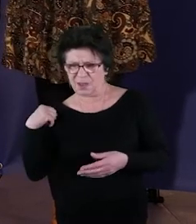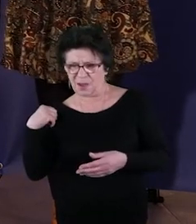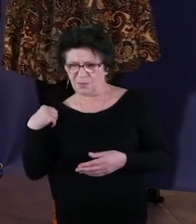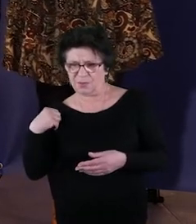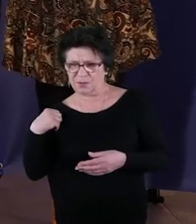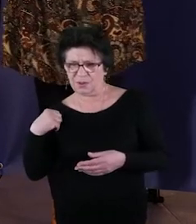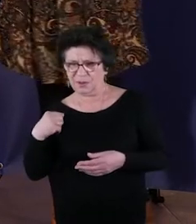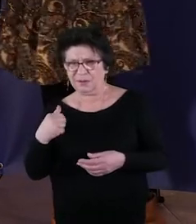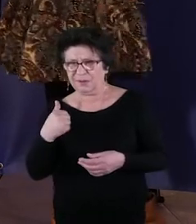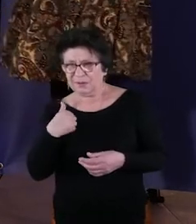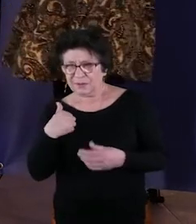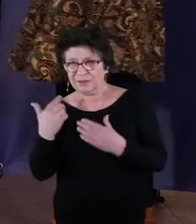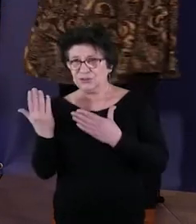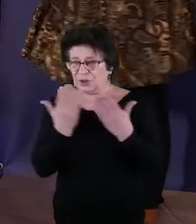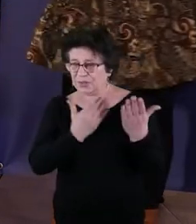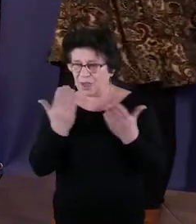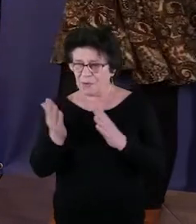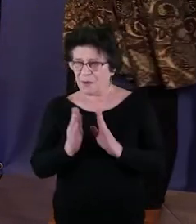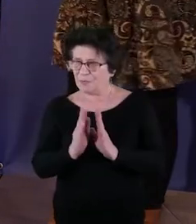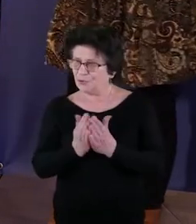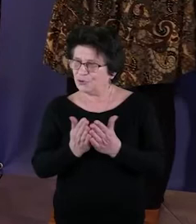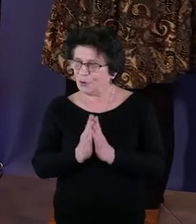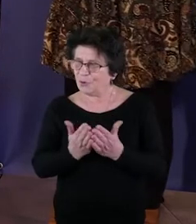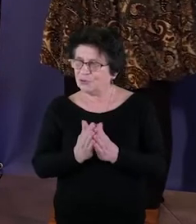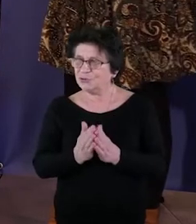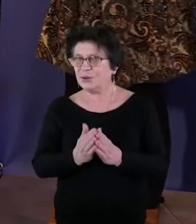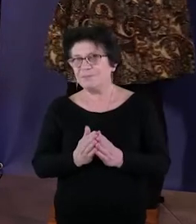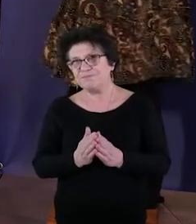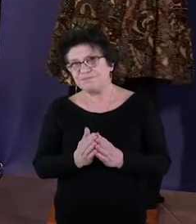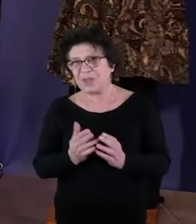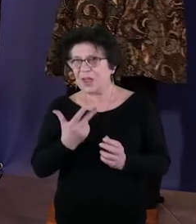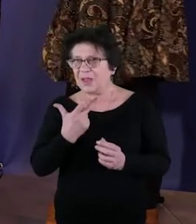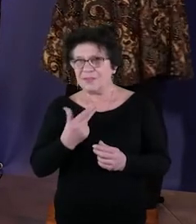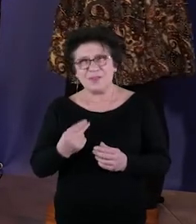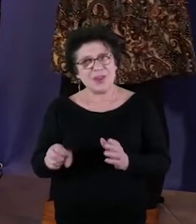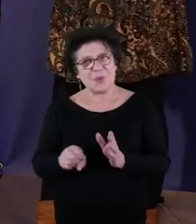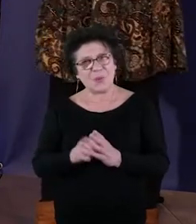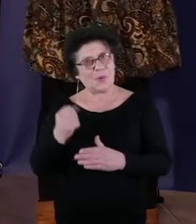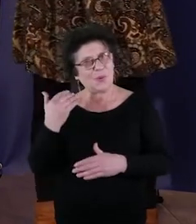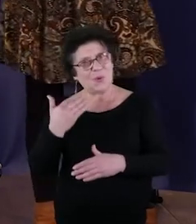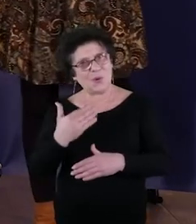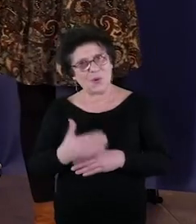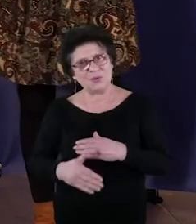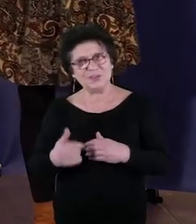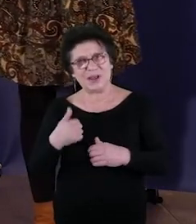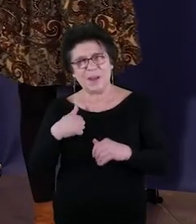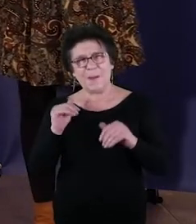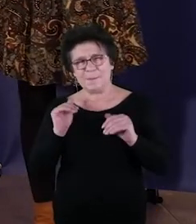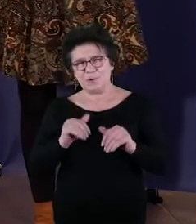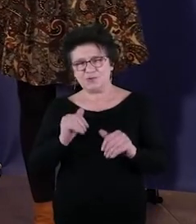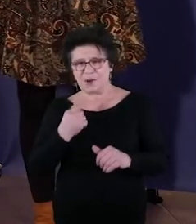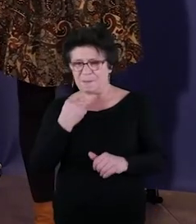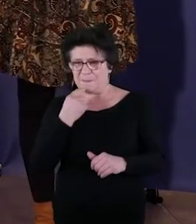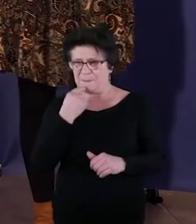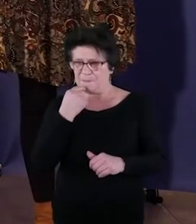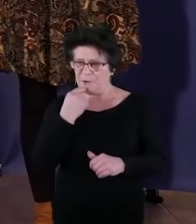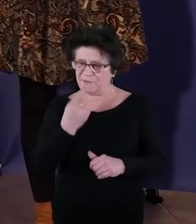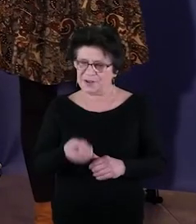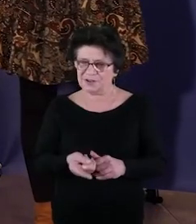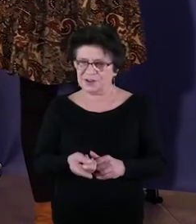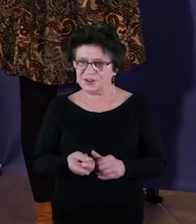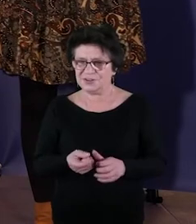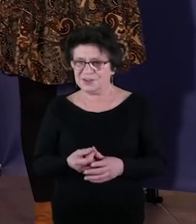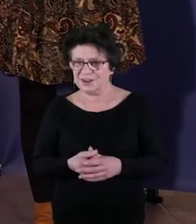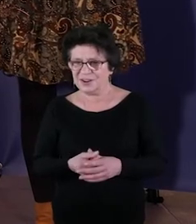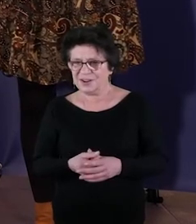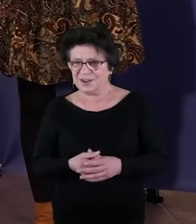po lekturze jej książek tak nie do końca można się z tym zgodzić albo inaczej można by powiedzieć że nie do końca